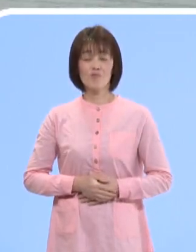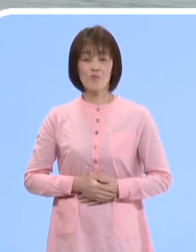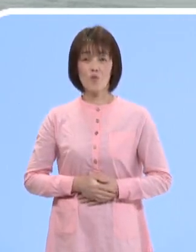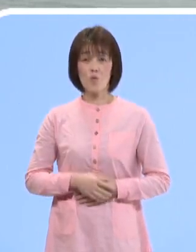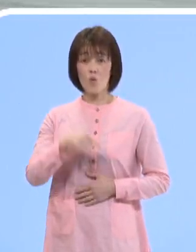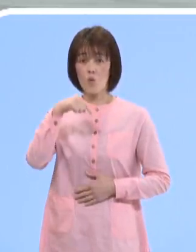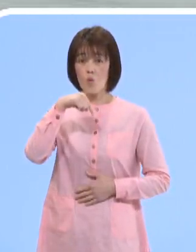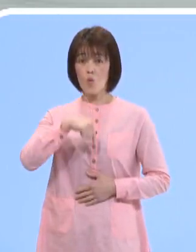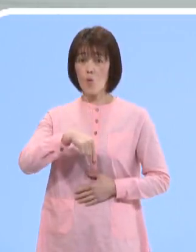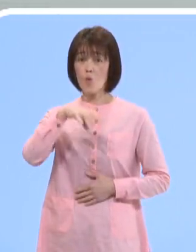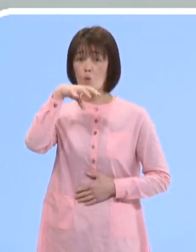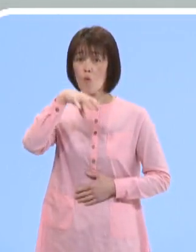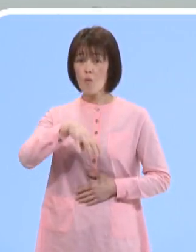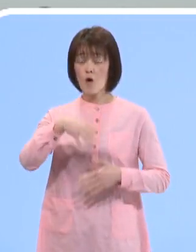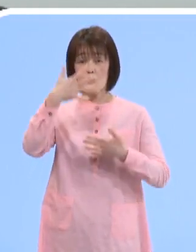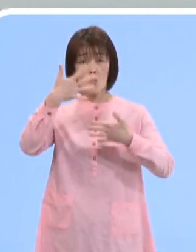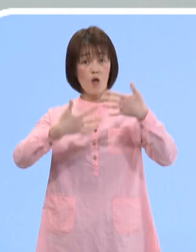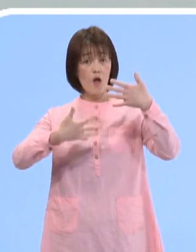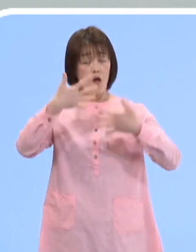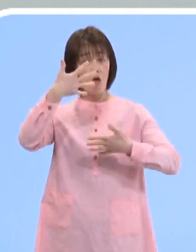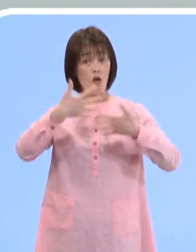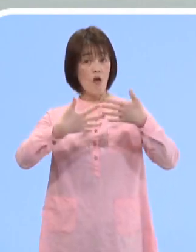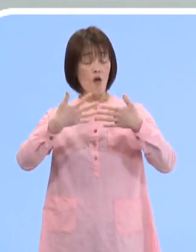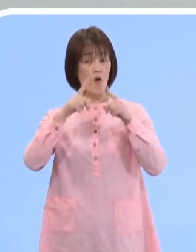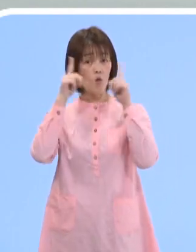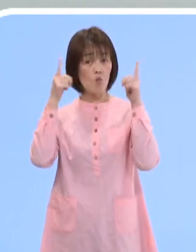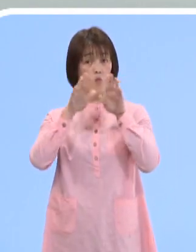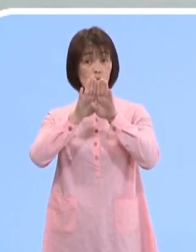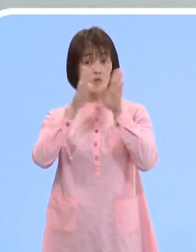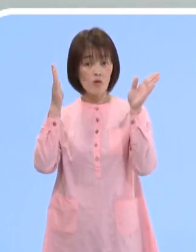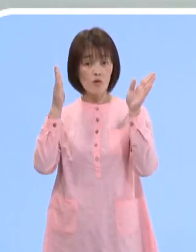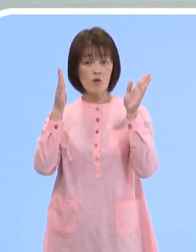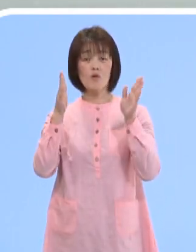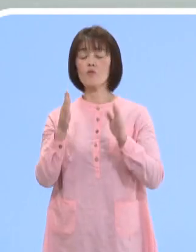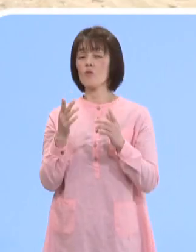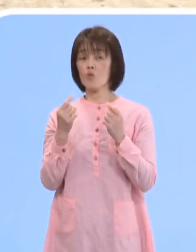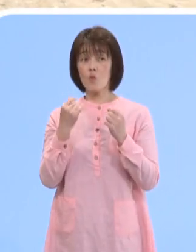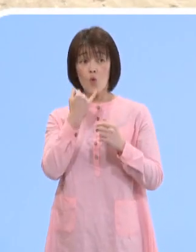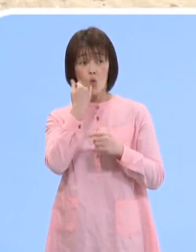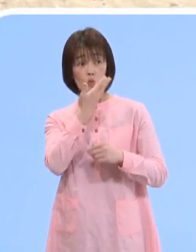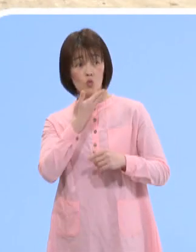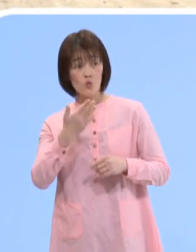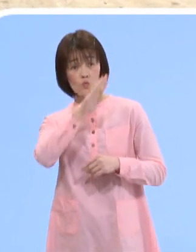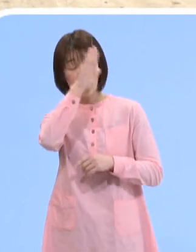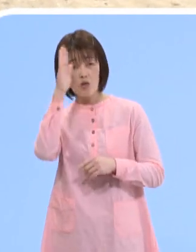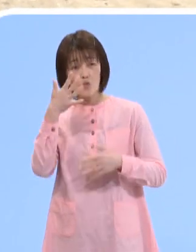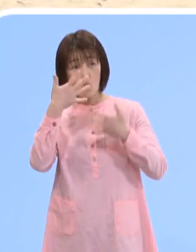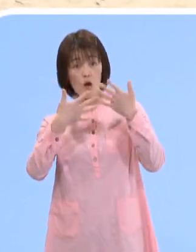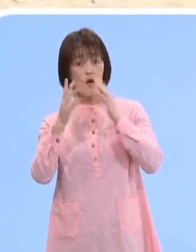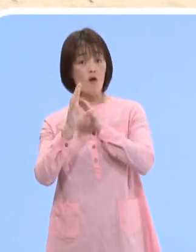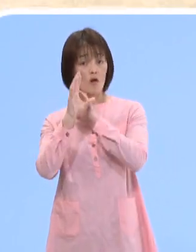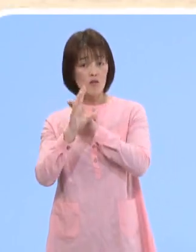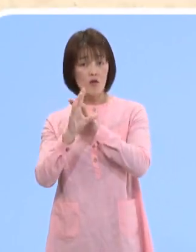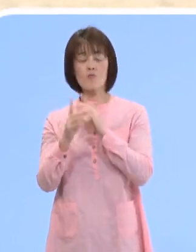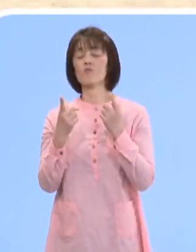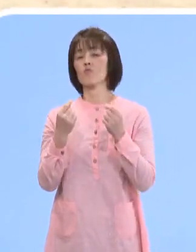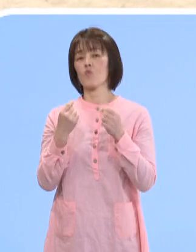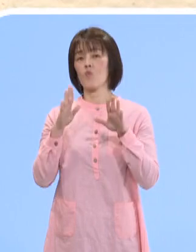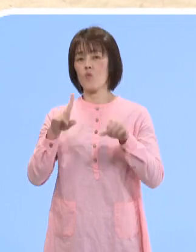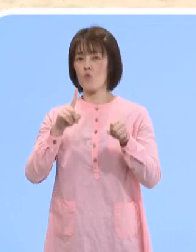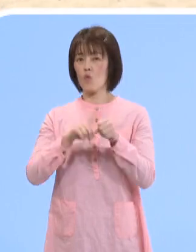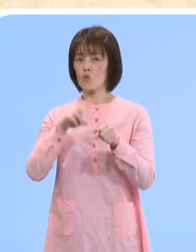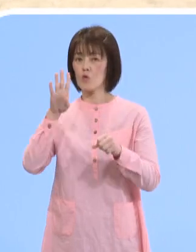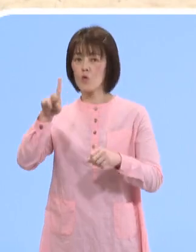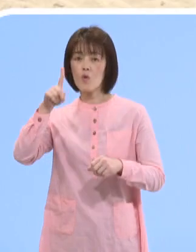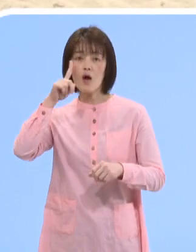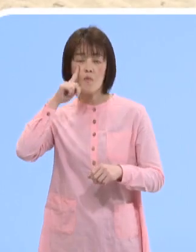この場所を使って映画祭をされるということで、 はい、 海空映画祭、 はい、今年で4回目にな